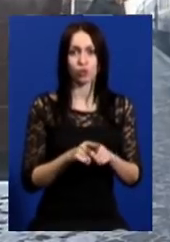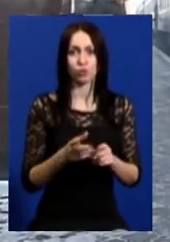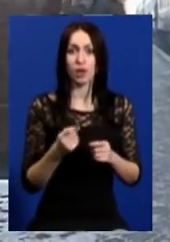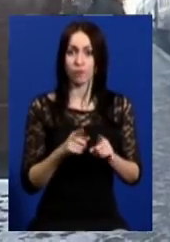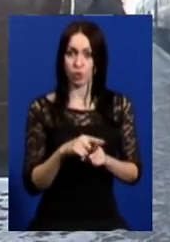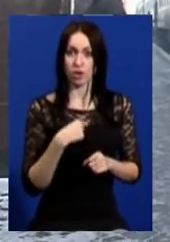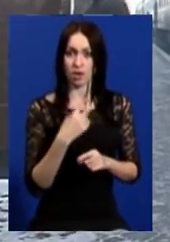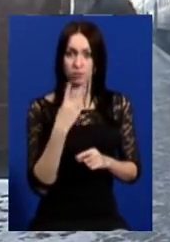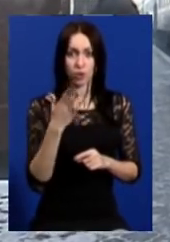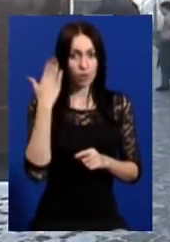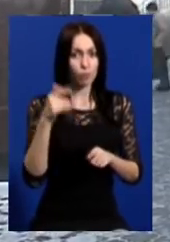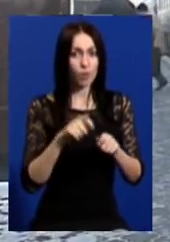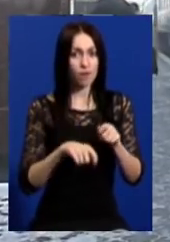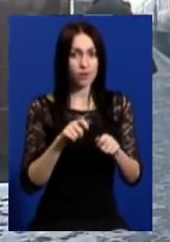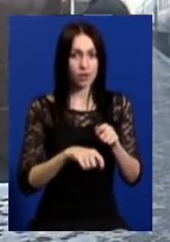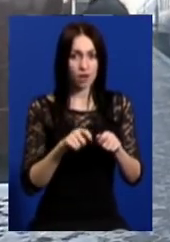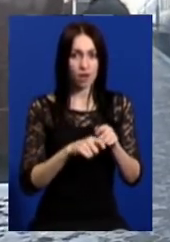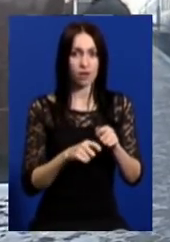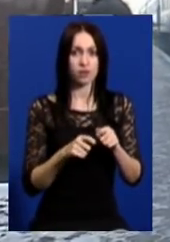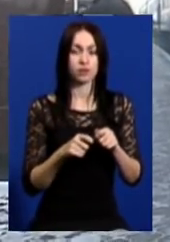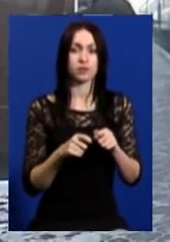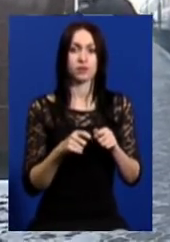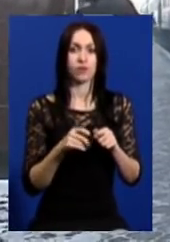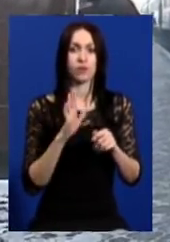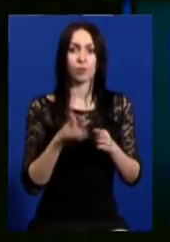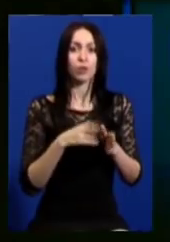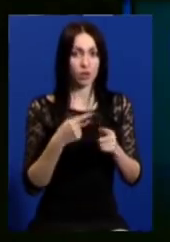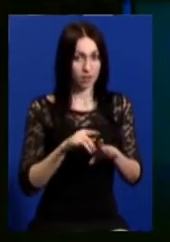дивлюся, прикордонник перевіряє ніші і пустоти у потязі.